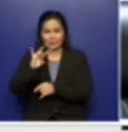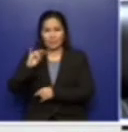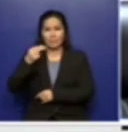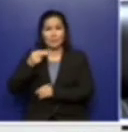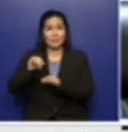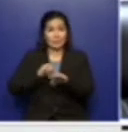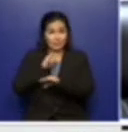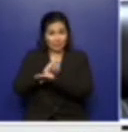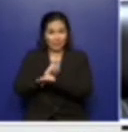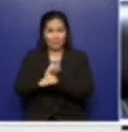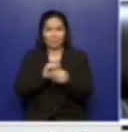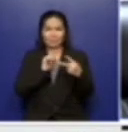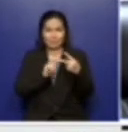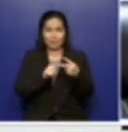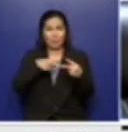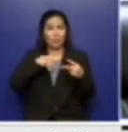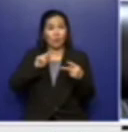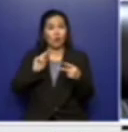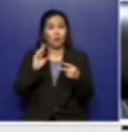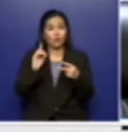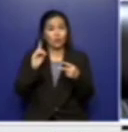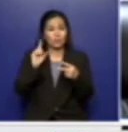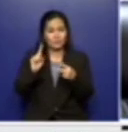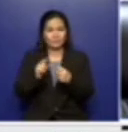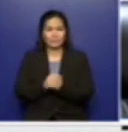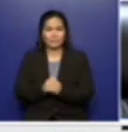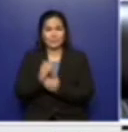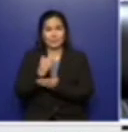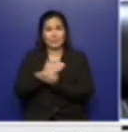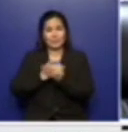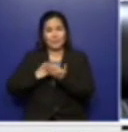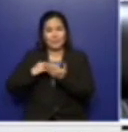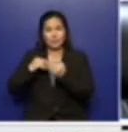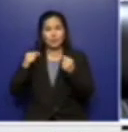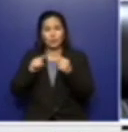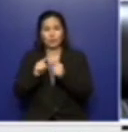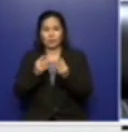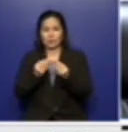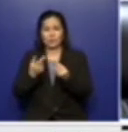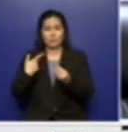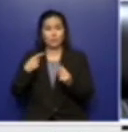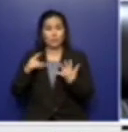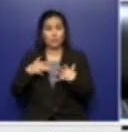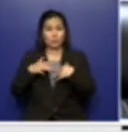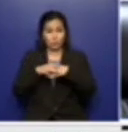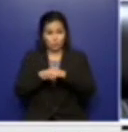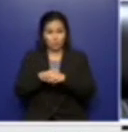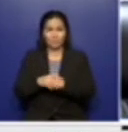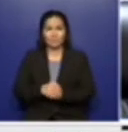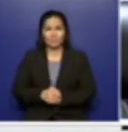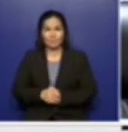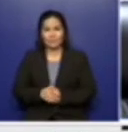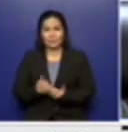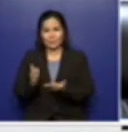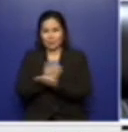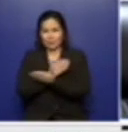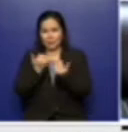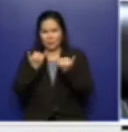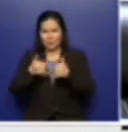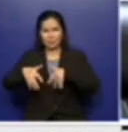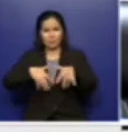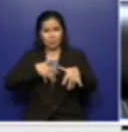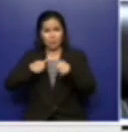เป็นประกาศพระราชกิจฎีกาเป็นเขตที่สาธารณะหนองหานวันนี้ชาวบ้านเข้